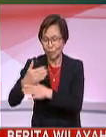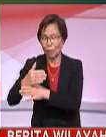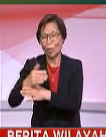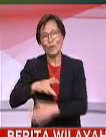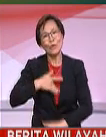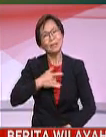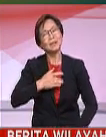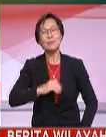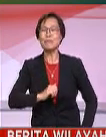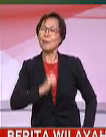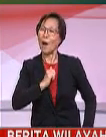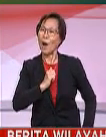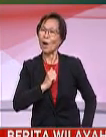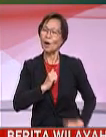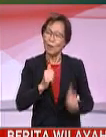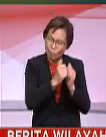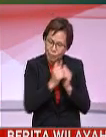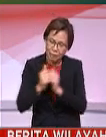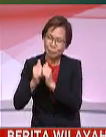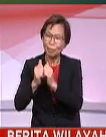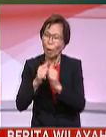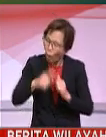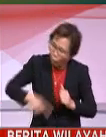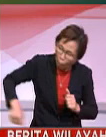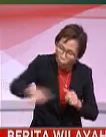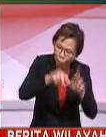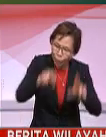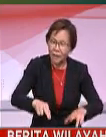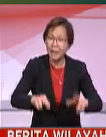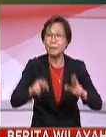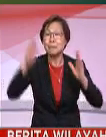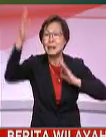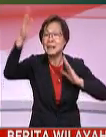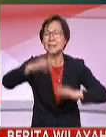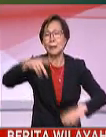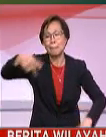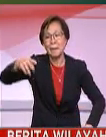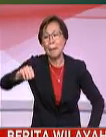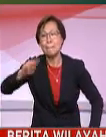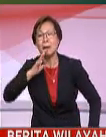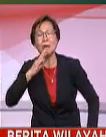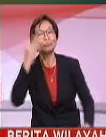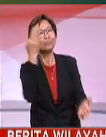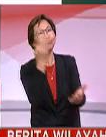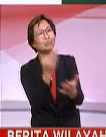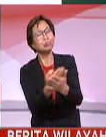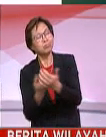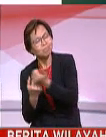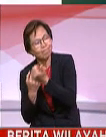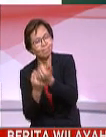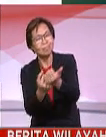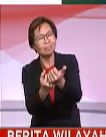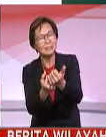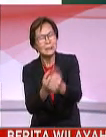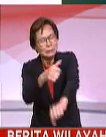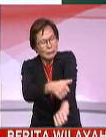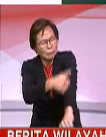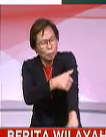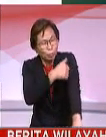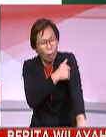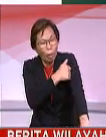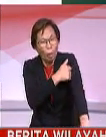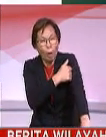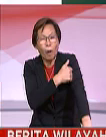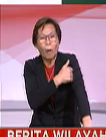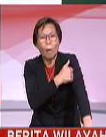rasa bangga bersama seluruh rakyat Malaysia, Perdana Menteri berkata ia membuktikan sumbangan, keringat dan aksi